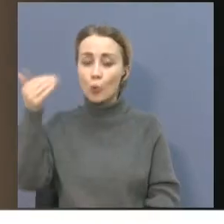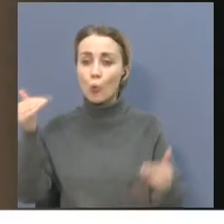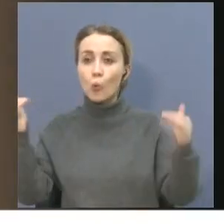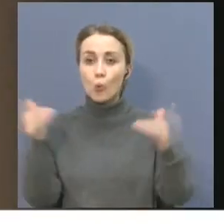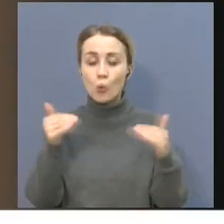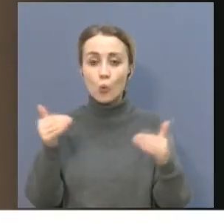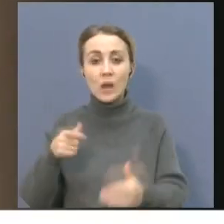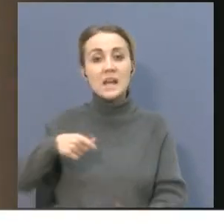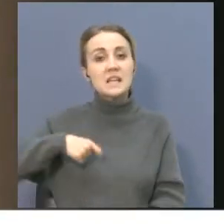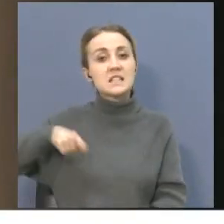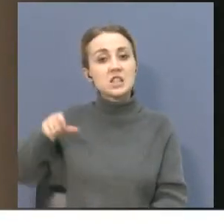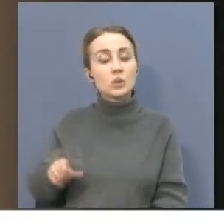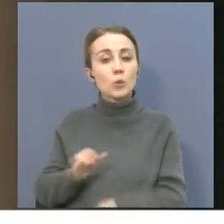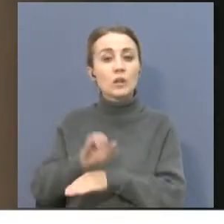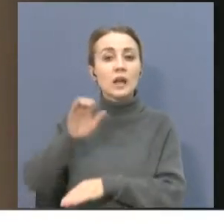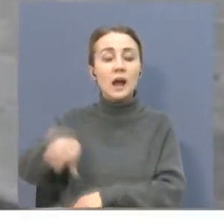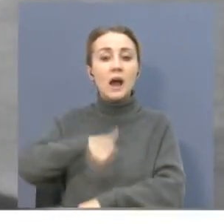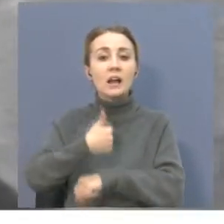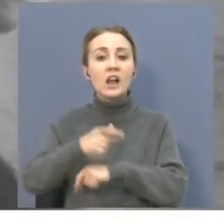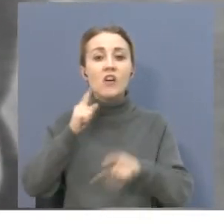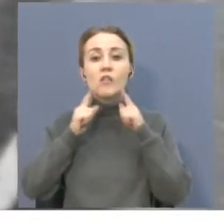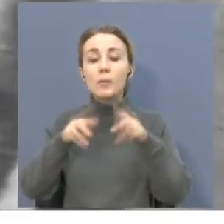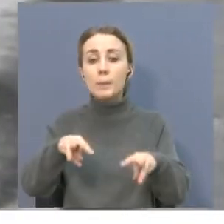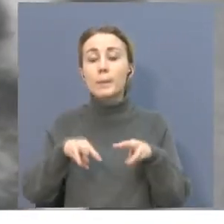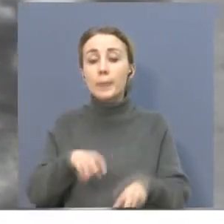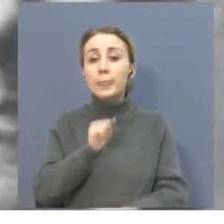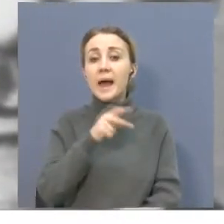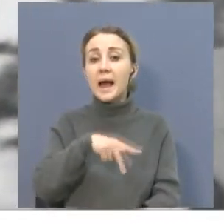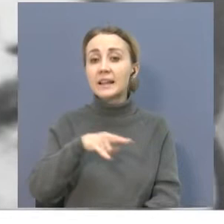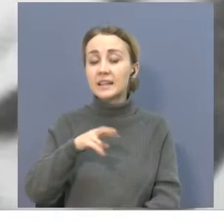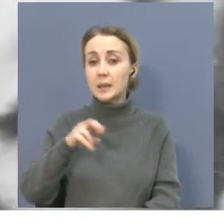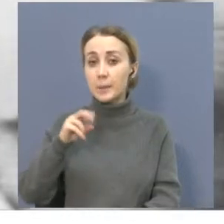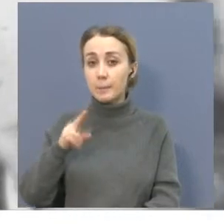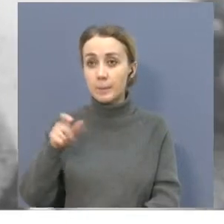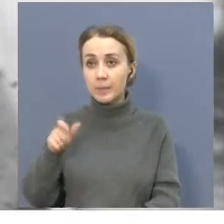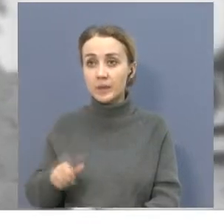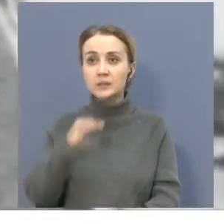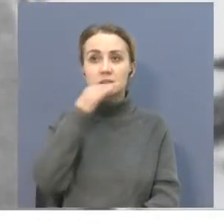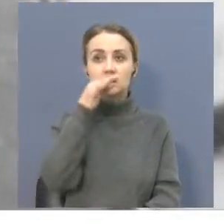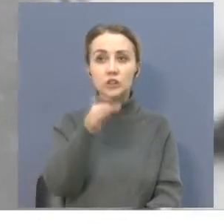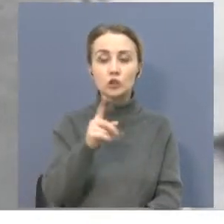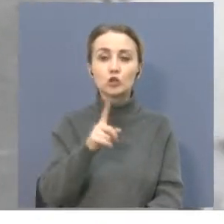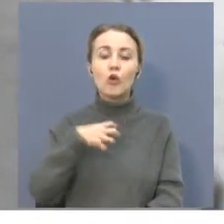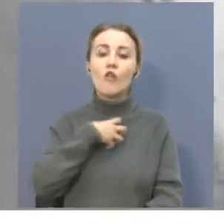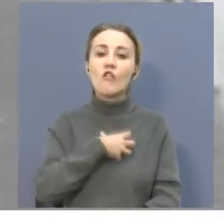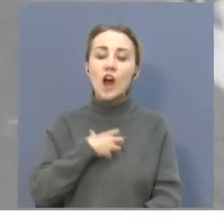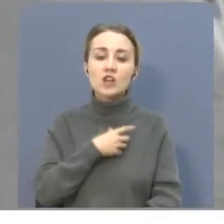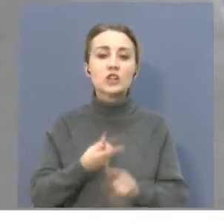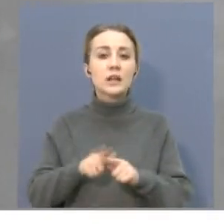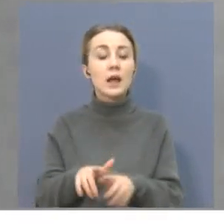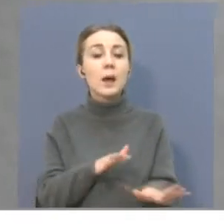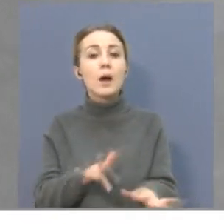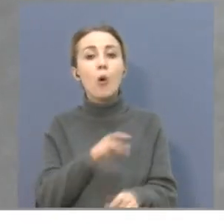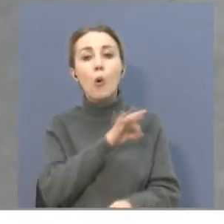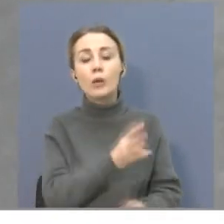Нұхұлы ұлт ұстазына арналған шаралардың терең мазмұнда атқарылуына баса мән берді. Алаш қозғалысының рухани көсемін насихаттайтын деректі